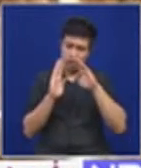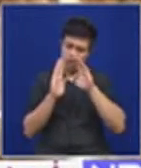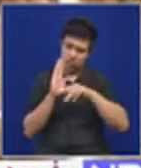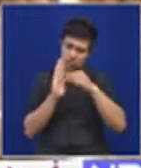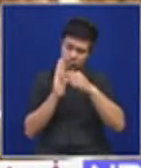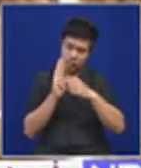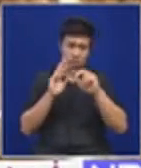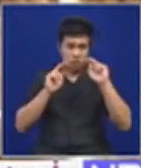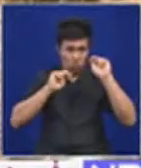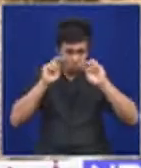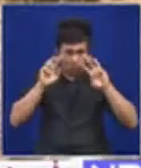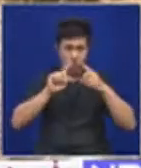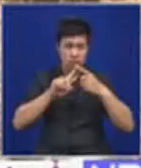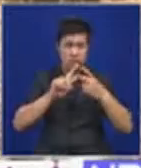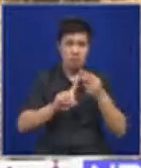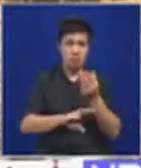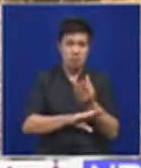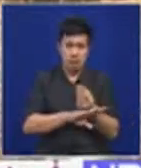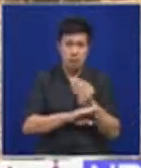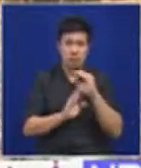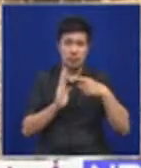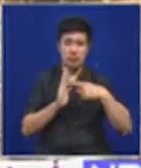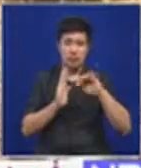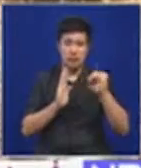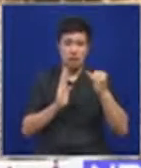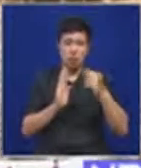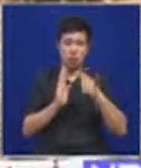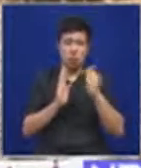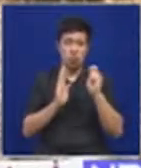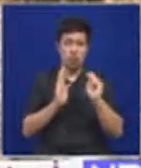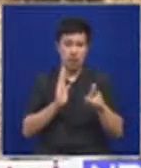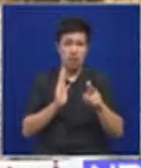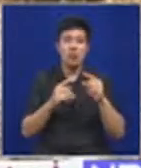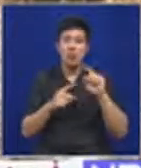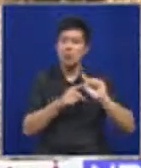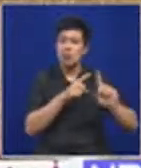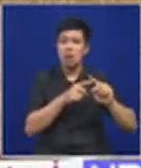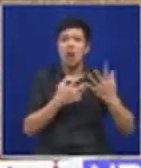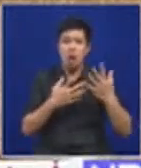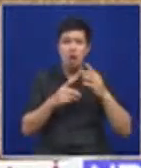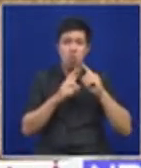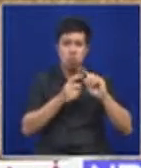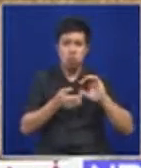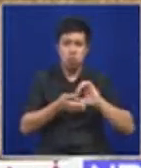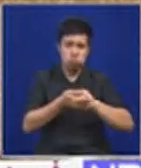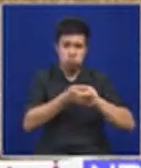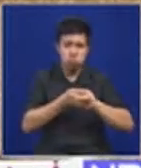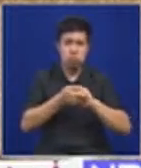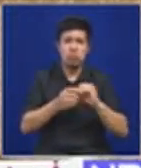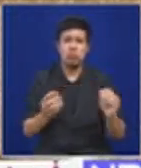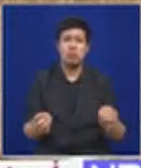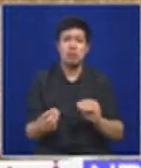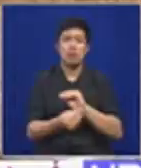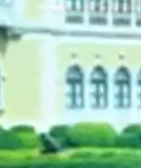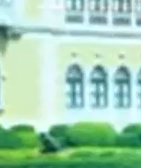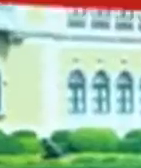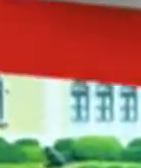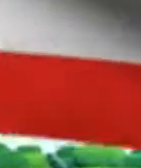ได้แก่จังหวัดนครสวรรค์กำแพงเพชรพิจิตรอุทัยธานีจะเร่งขับเคลื่อนความร่วมมือเศรษฐกิจในพื้นที่ด้วยค่ะ